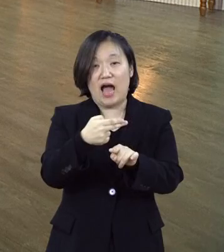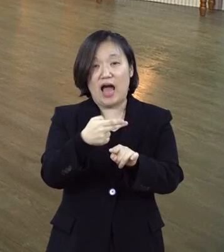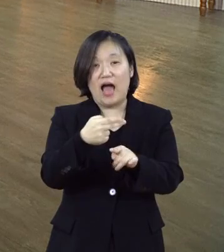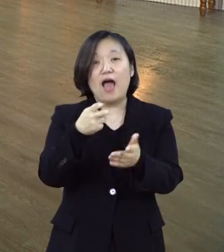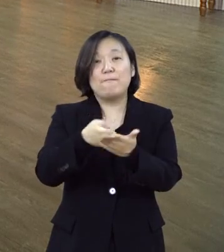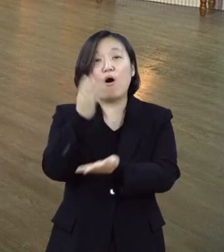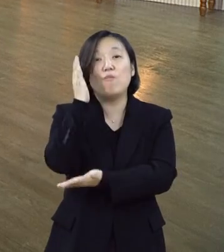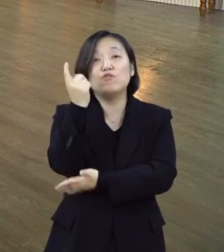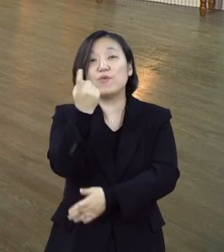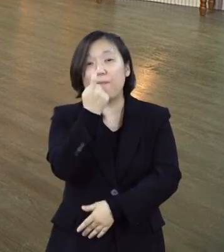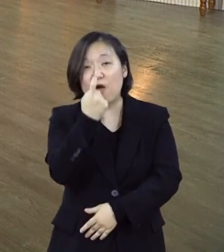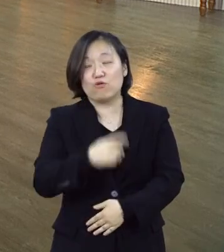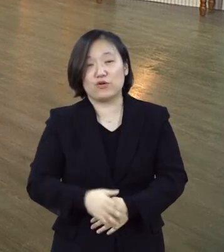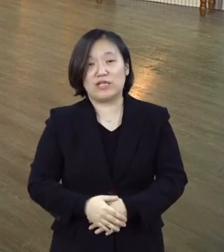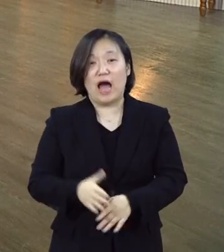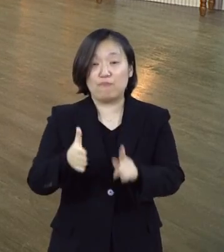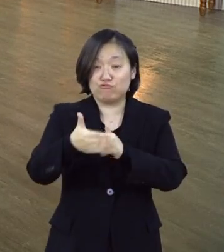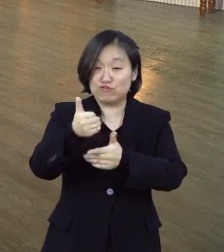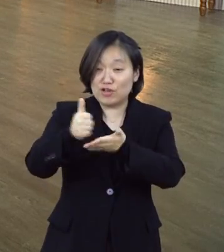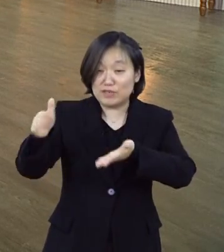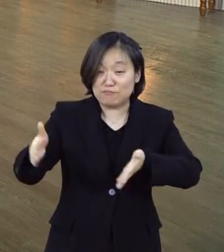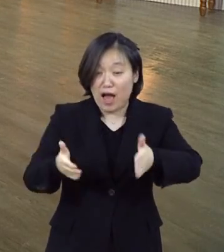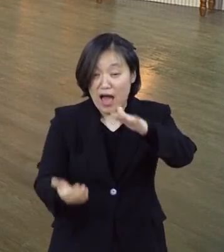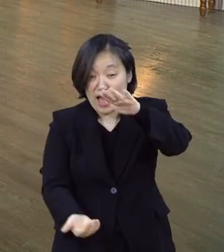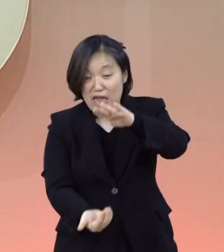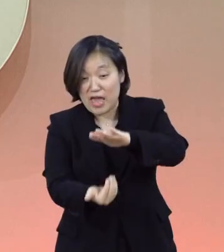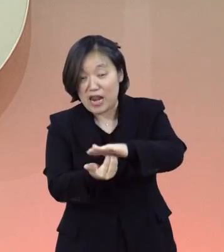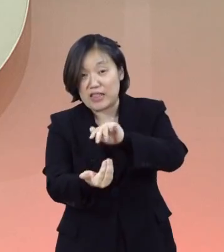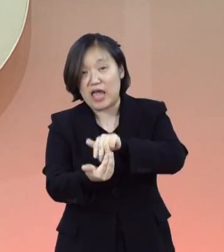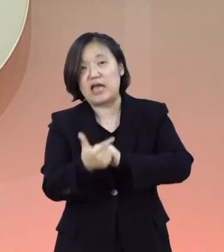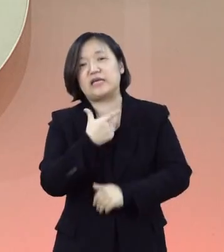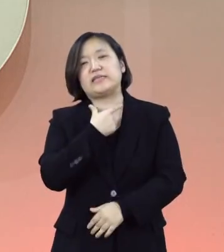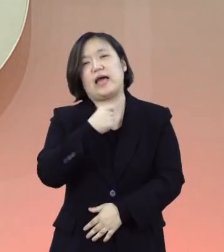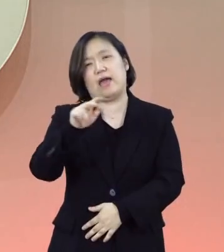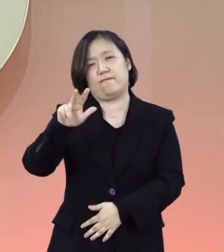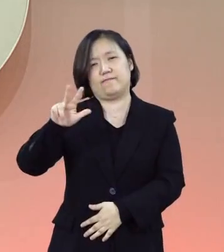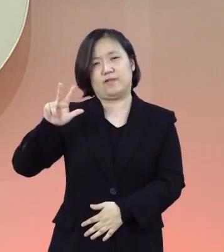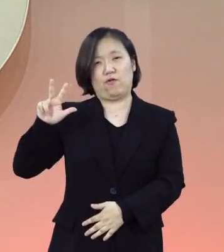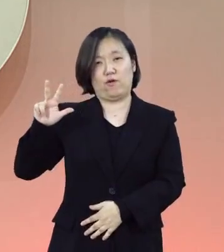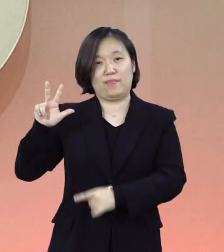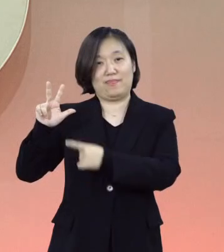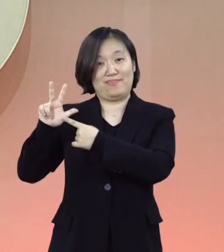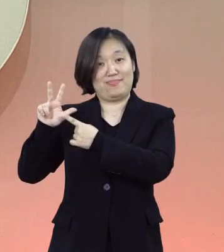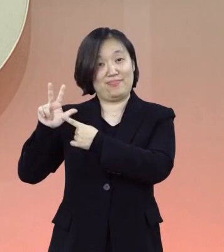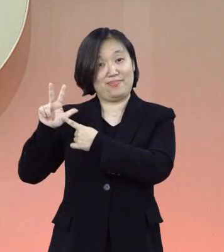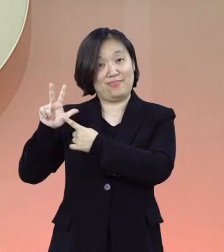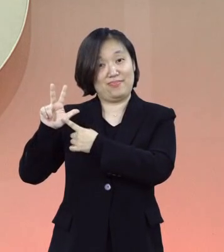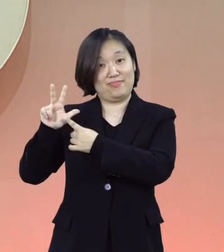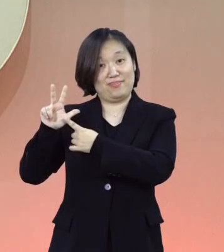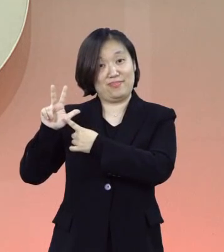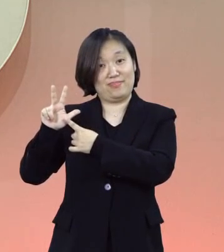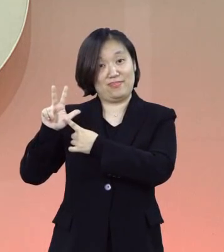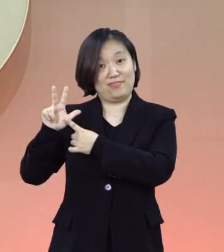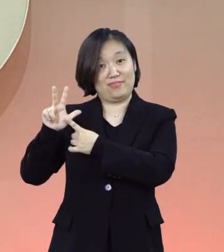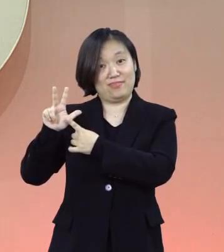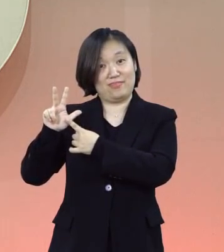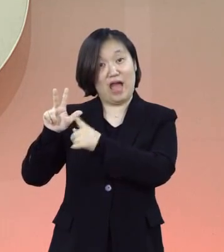깨달음을 반드시 이루게 했습니다. 이 사옹선을 한 문장으로 만들면